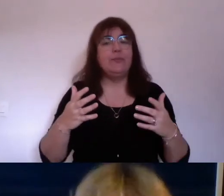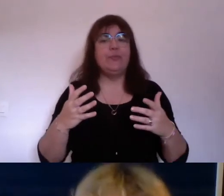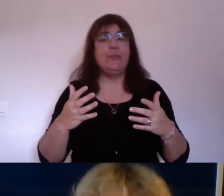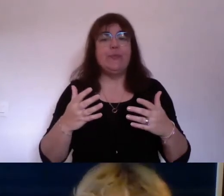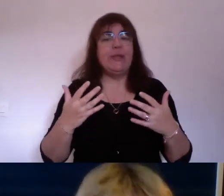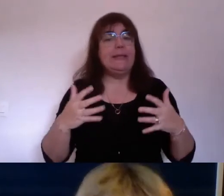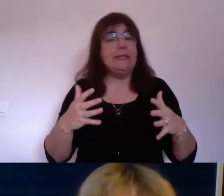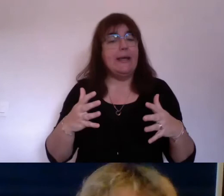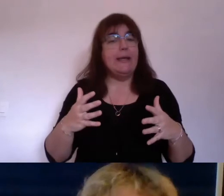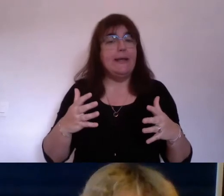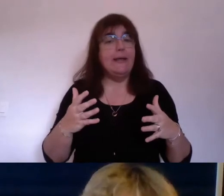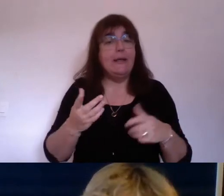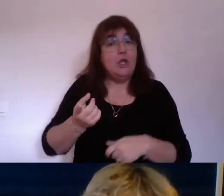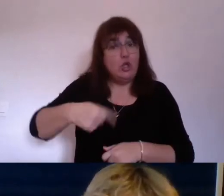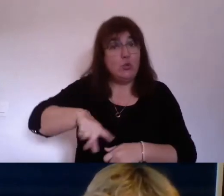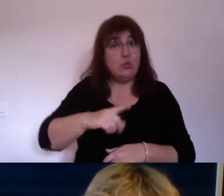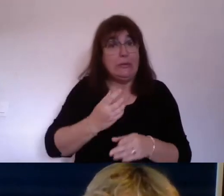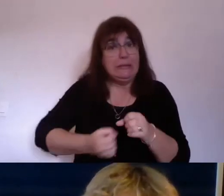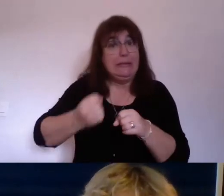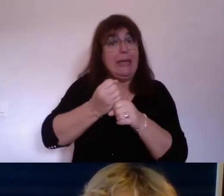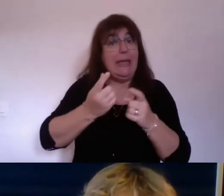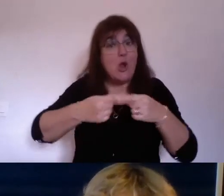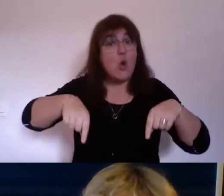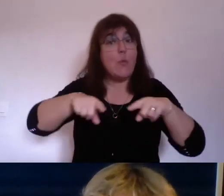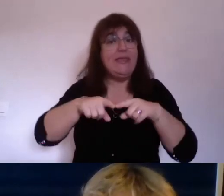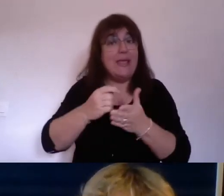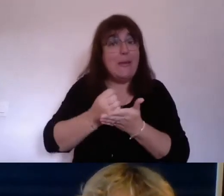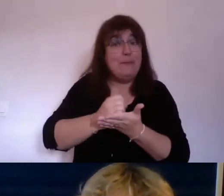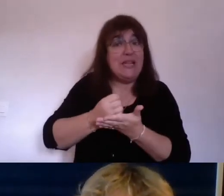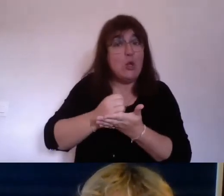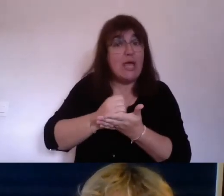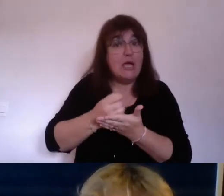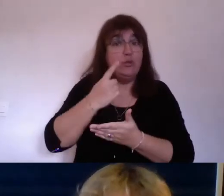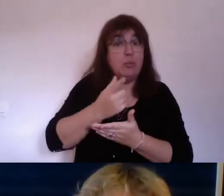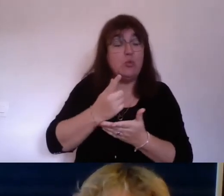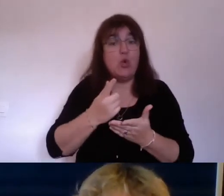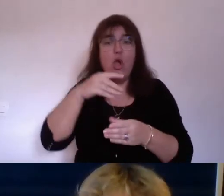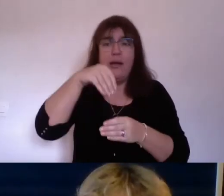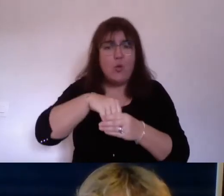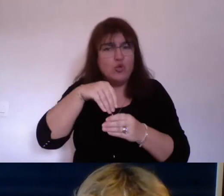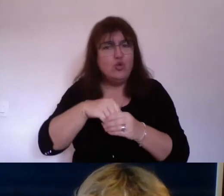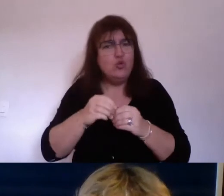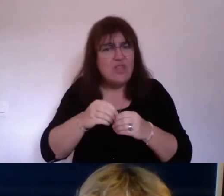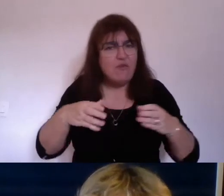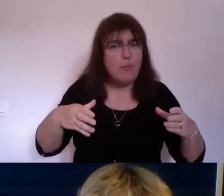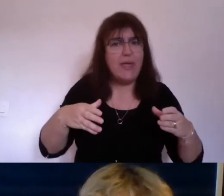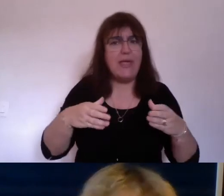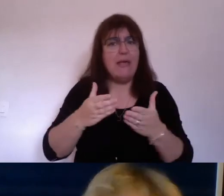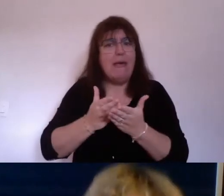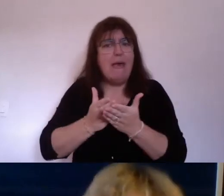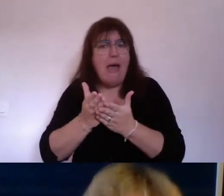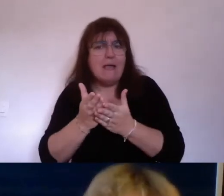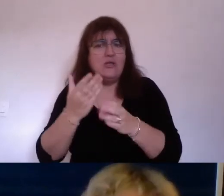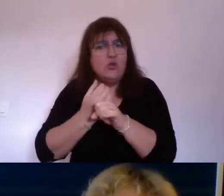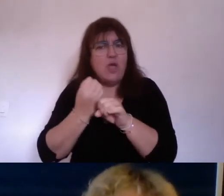nous allons monter d'ailleurs un comité de pilotage pour développer vraiment le contenu, les axes de ce Opart